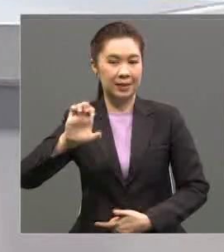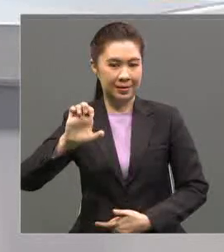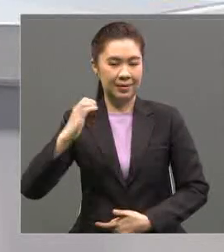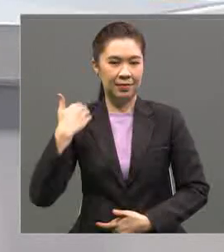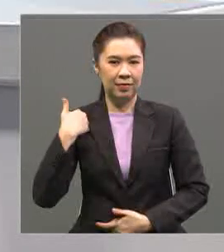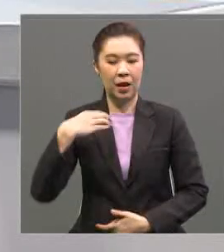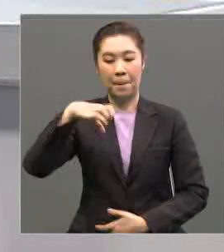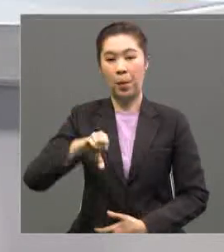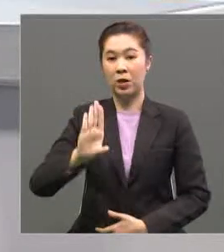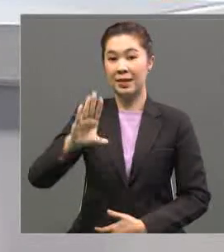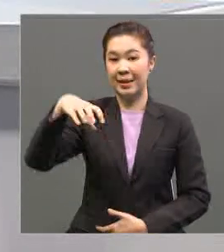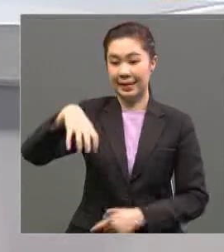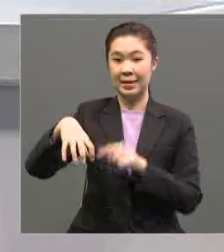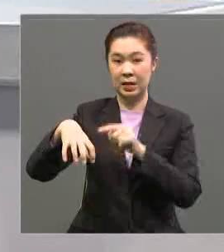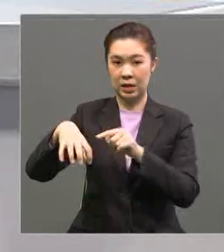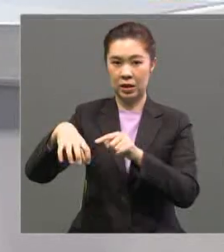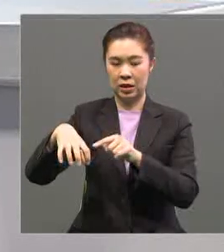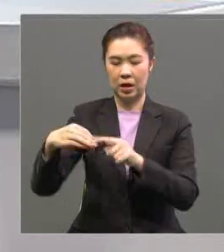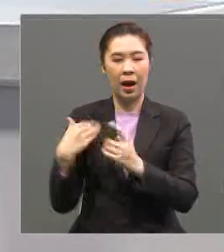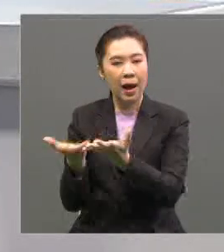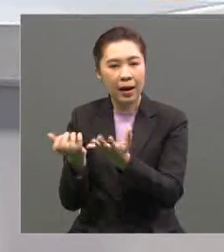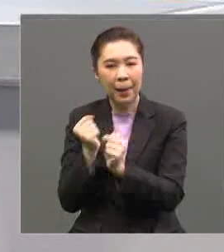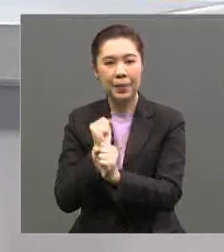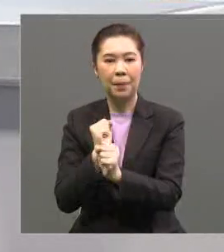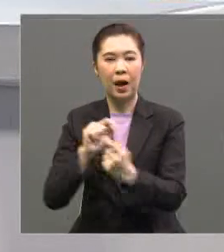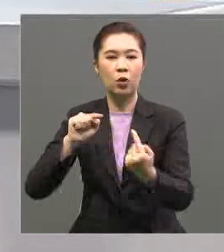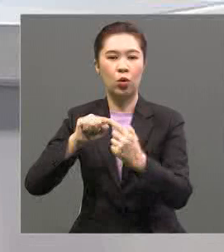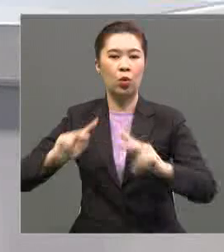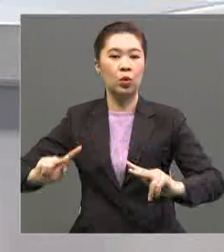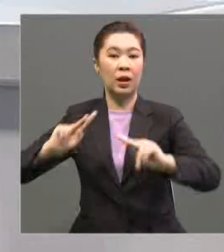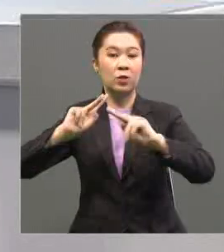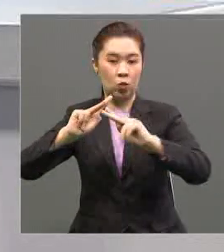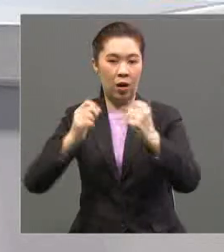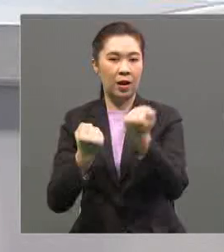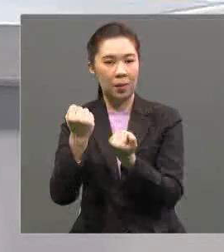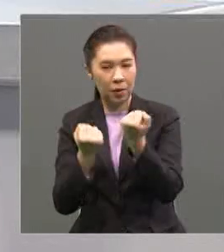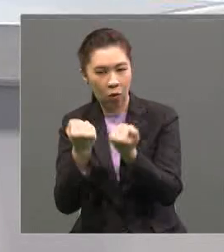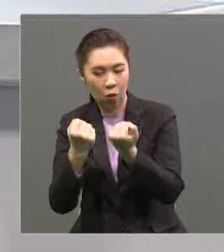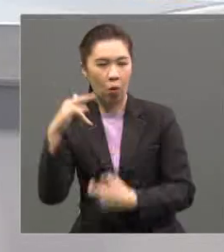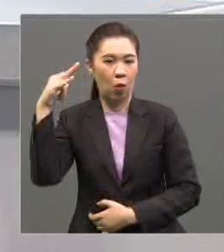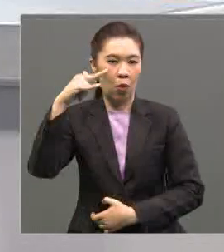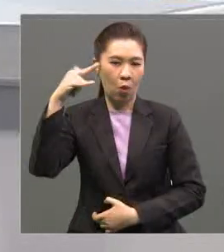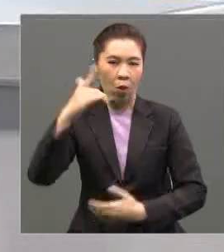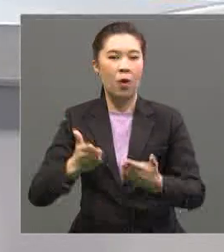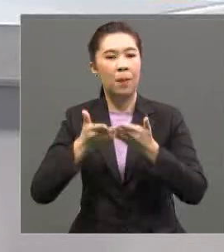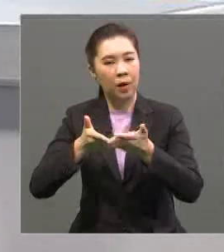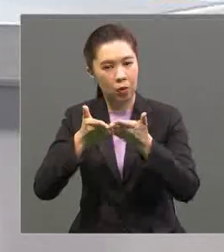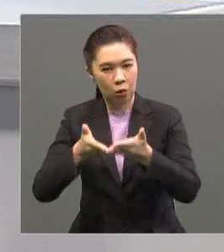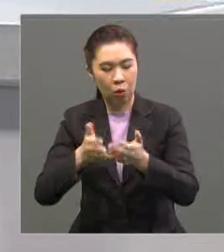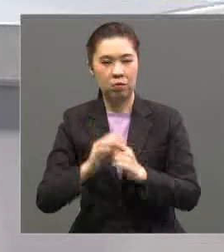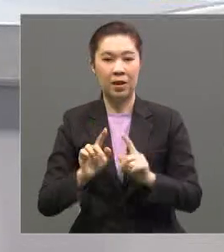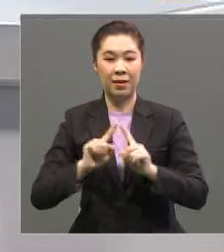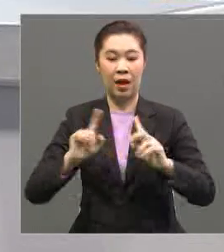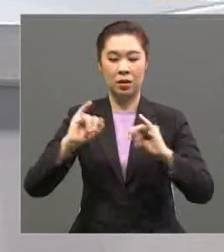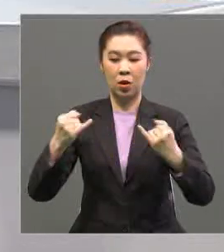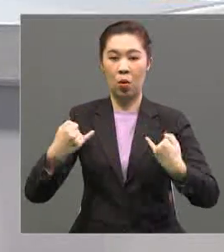านี้เขาบอกว่าบริษัทนี้มารับงานกับในส่วนของกระทรวงคมนาคม อันนี้ส.ส.เขามีการตั้งข้อสังเกตนะคะแล้วพอเขาไปสืบมาว่าเจ้าของตัวจริ